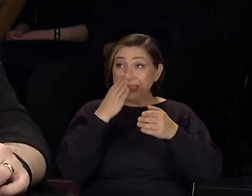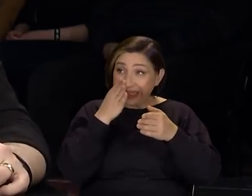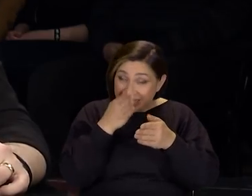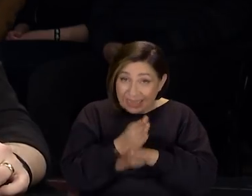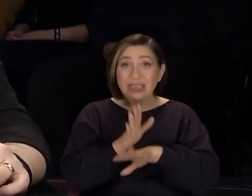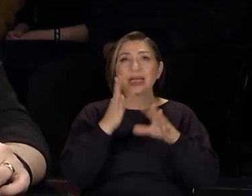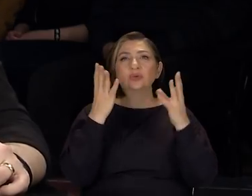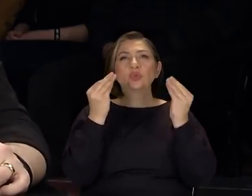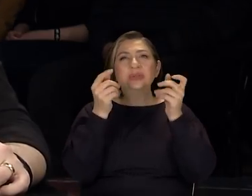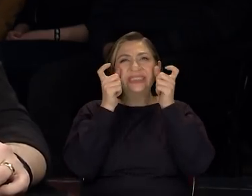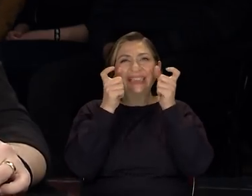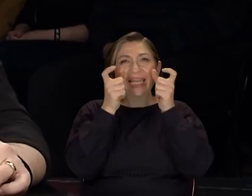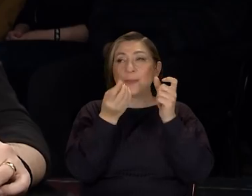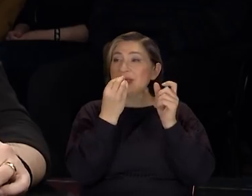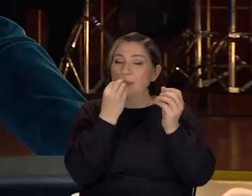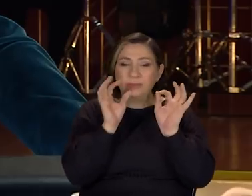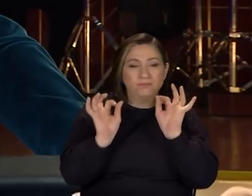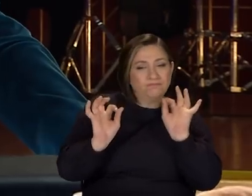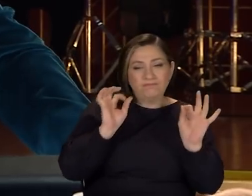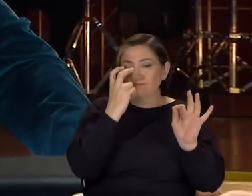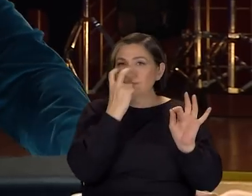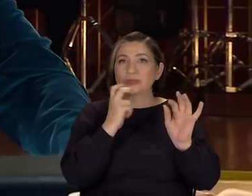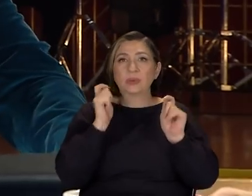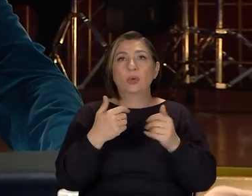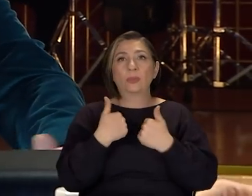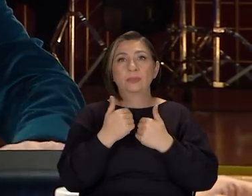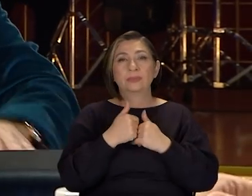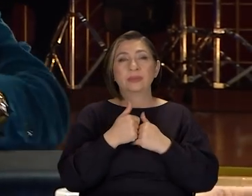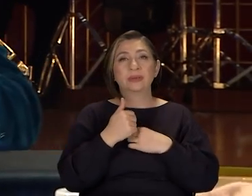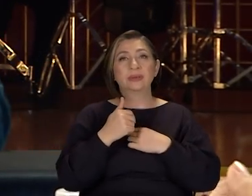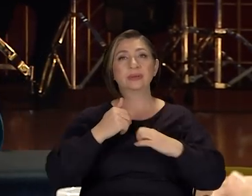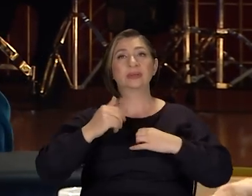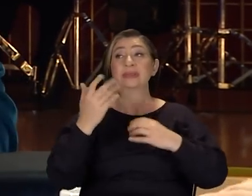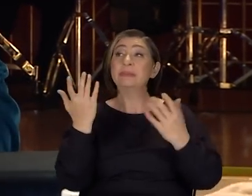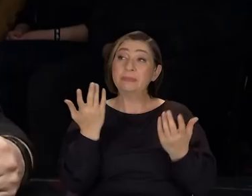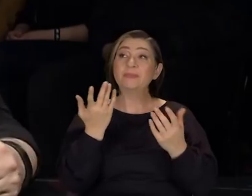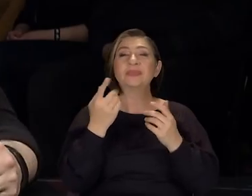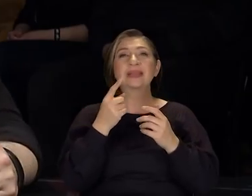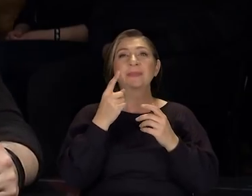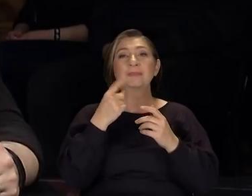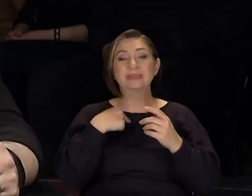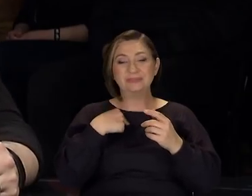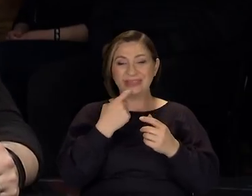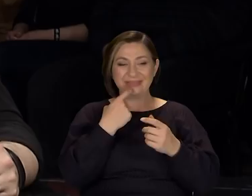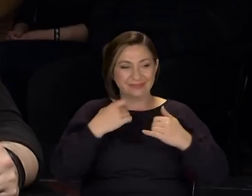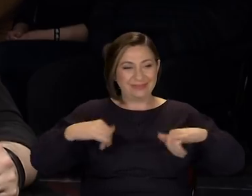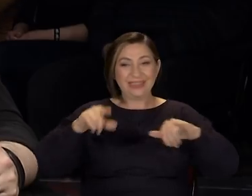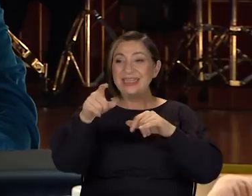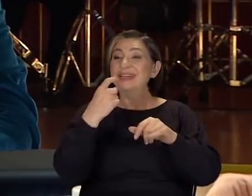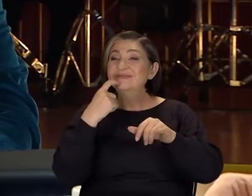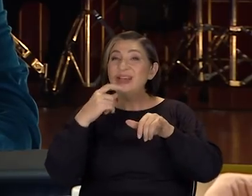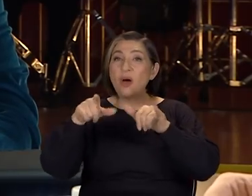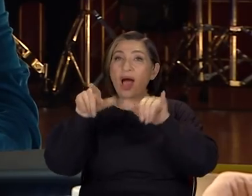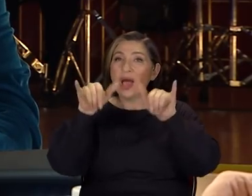Gerçekten çok dikkatli beslenmeye çalışıyorum. Evet. Bir de tabii ki ne kadar oluyorsa tabii. Bizim neslimizi de sizin nesle de